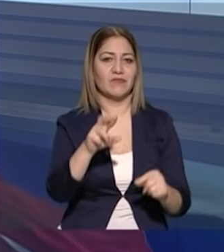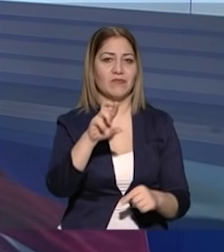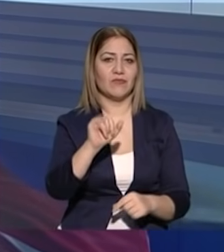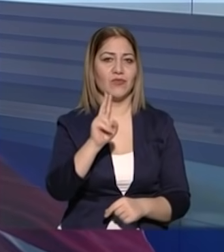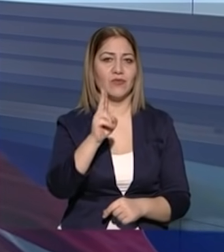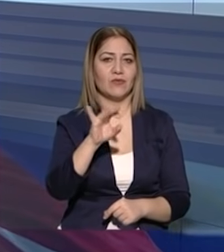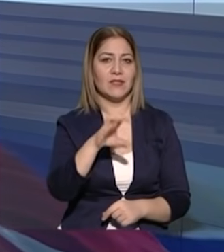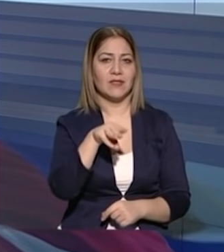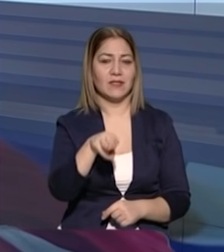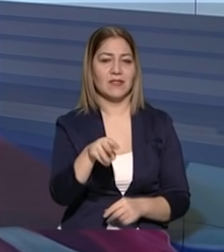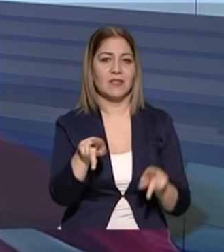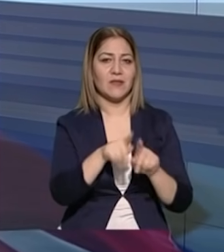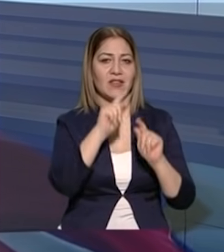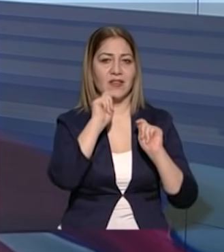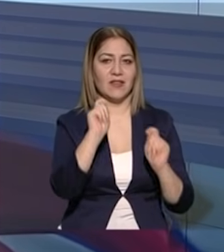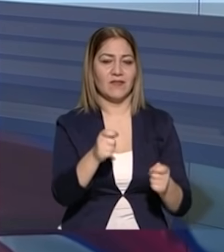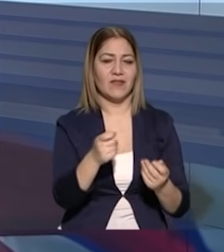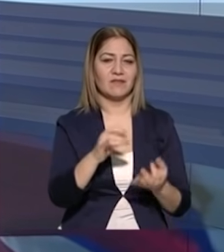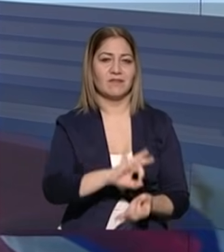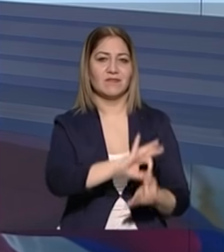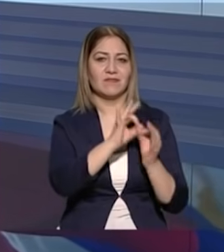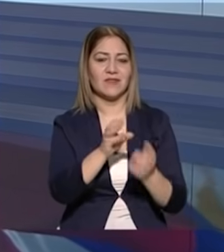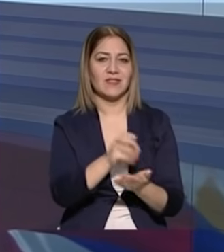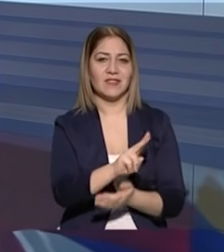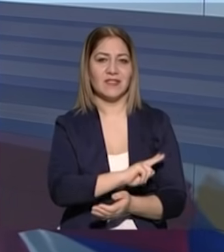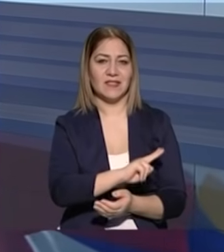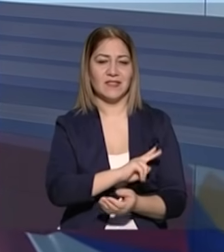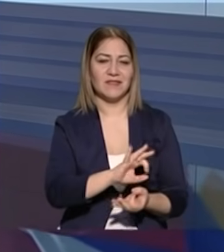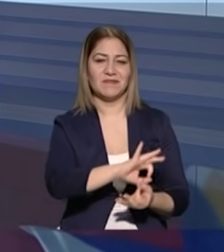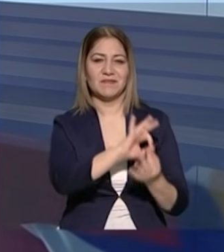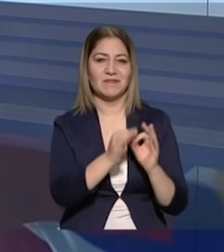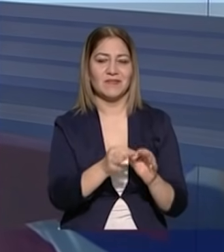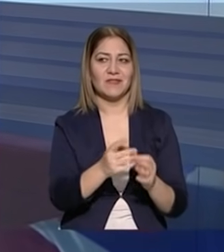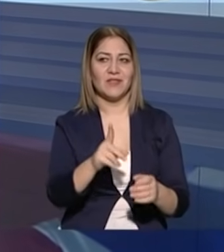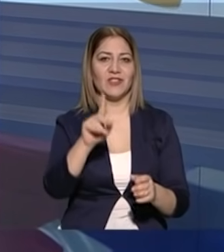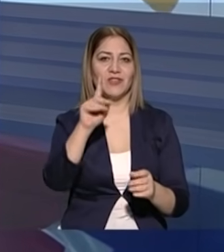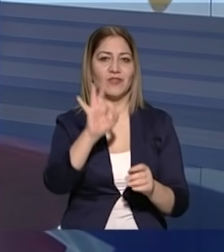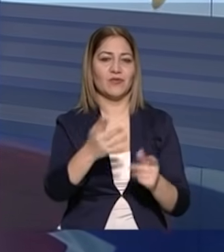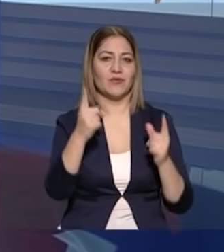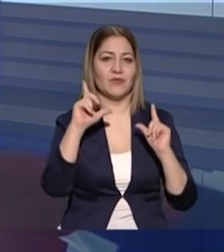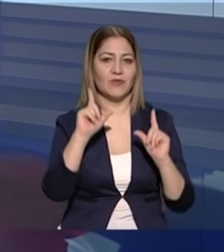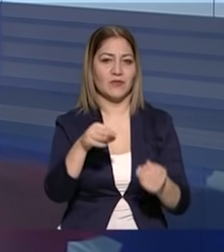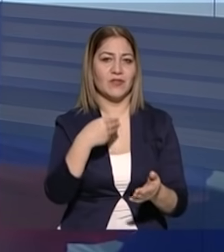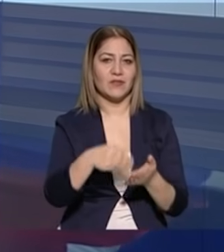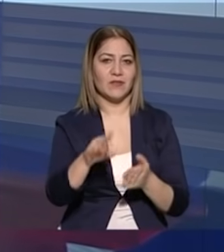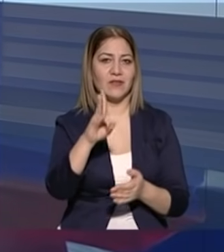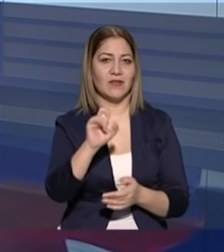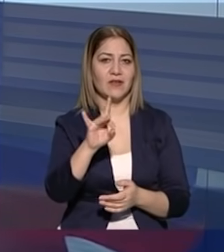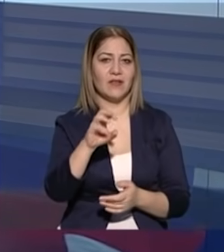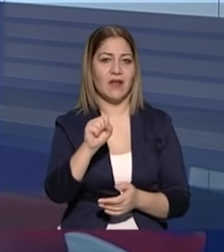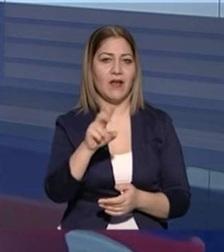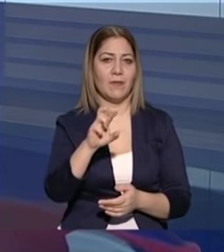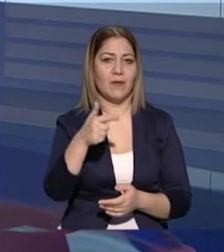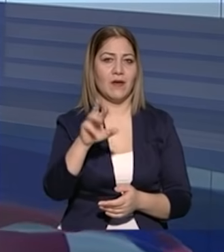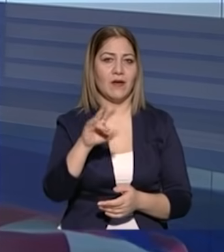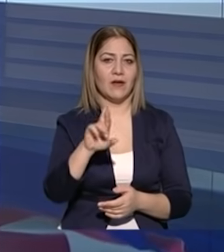է մատուցում իր հավատարիմ ընթերցողներին։ Իմ գործընկեր գրքասեր Հովանես Վարդանյանը նույնպես մեծ զեղչից է օգտվել։ Գնումը Նարինե Աբգարյանի